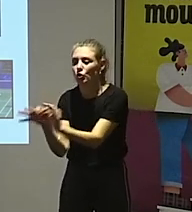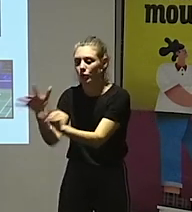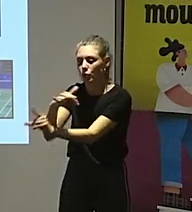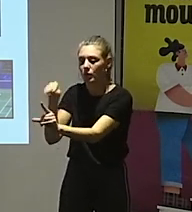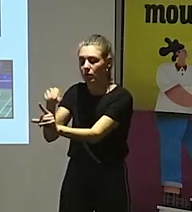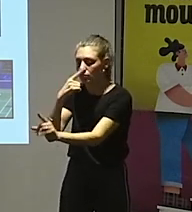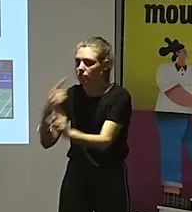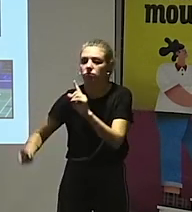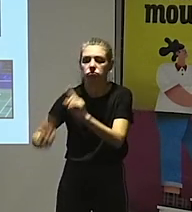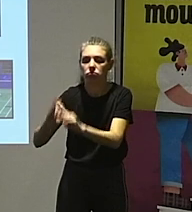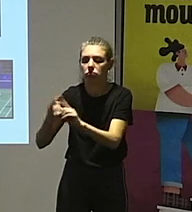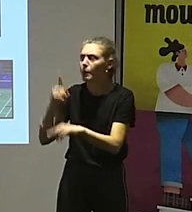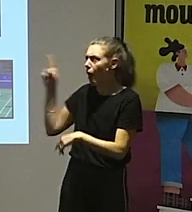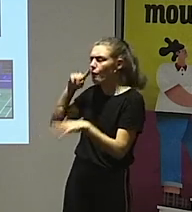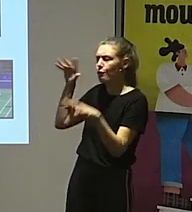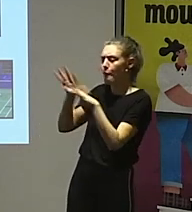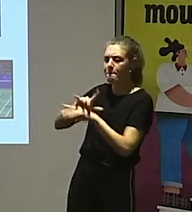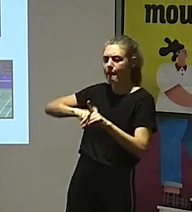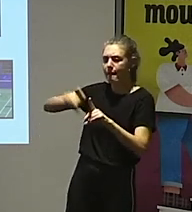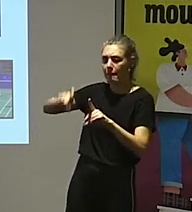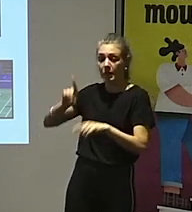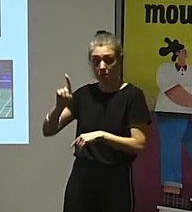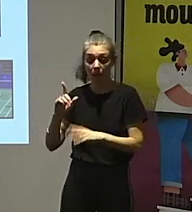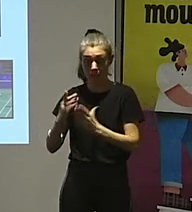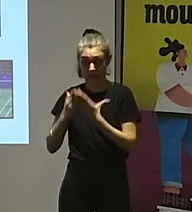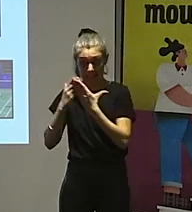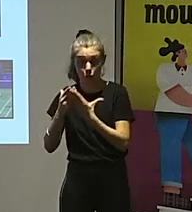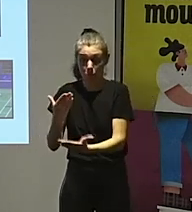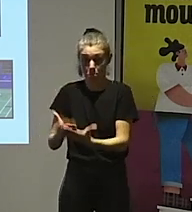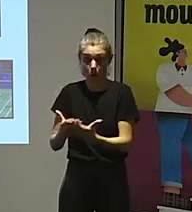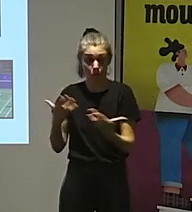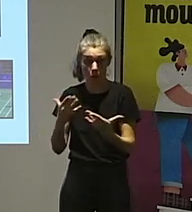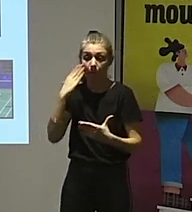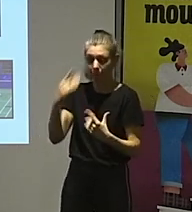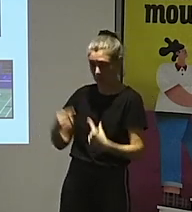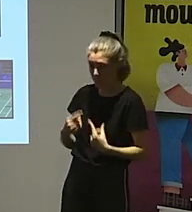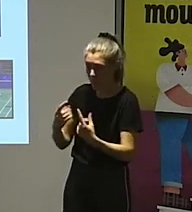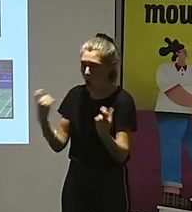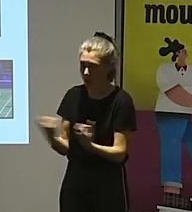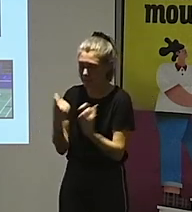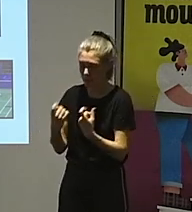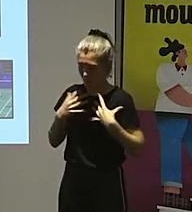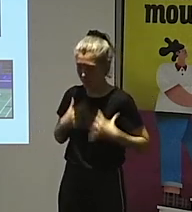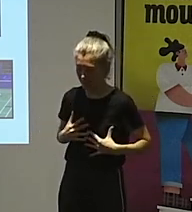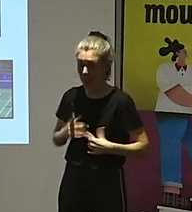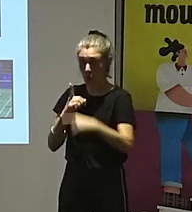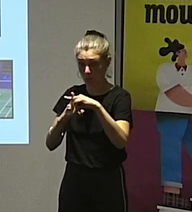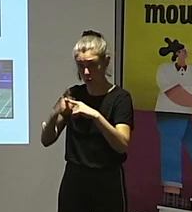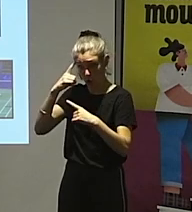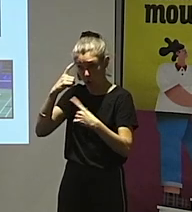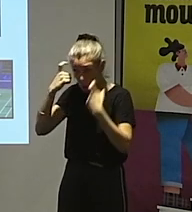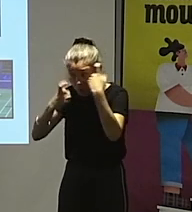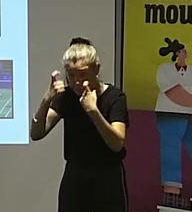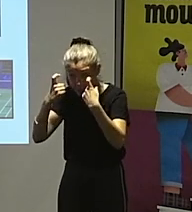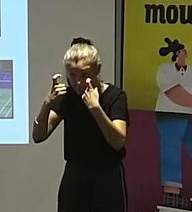figure pas sur ce graphique. Il a été prouvé avec ces études que l'entraînement physique et cognitif, il fonctionne mieux lorsqu'il est